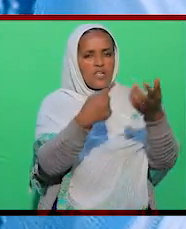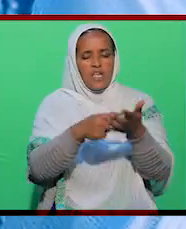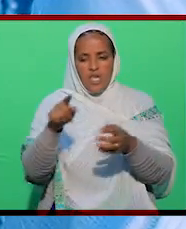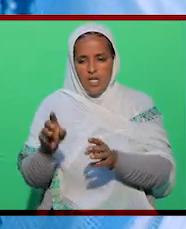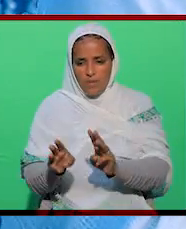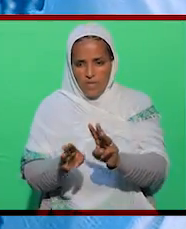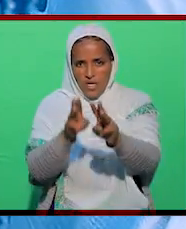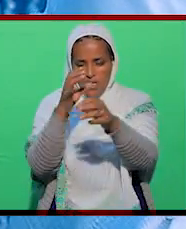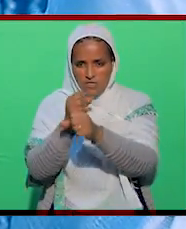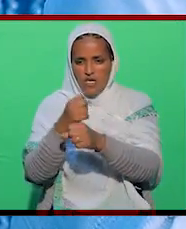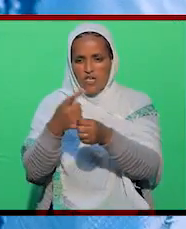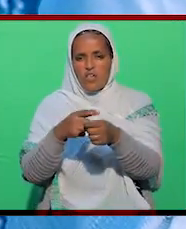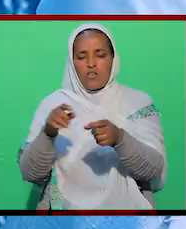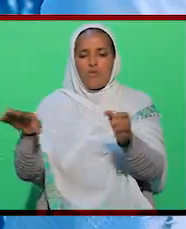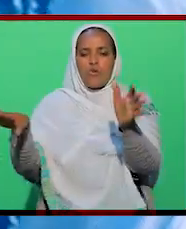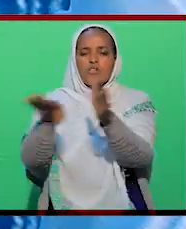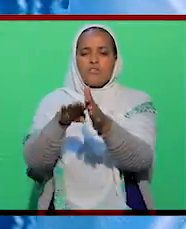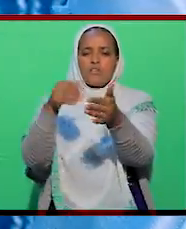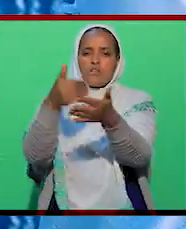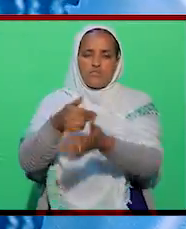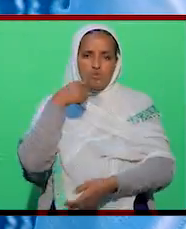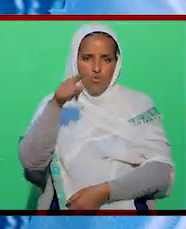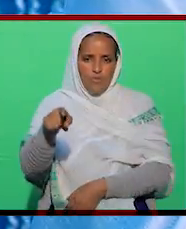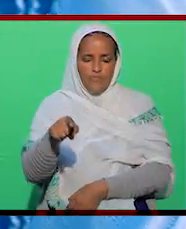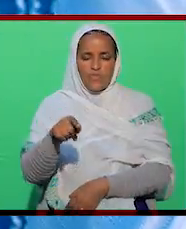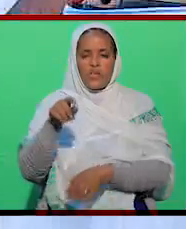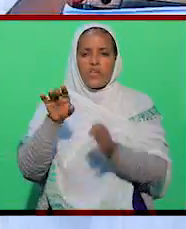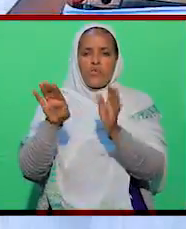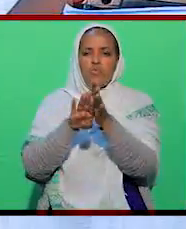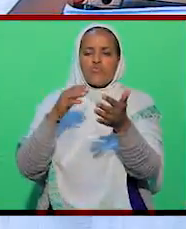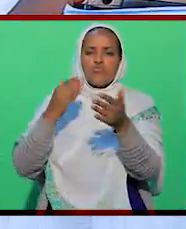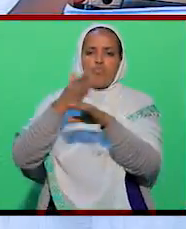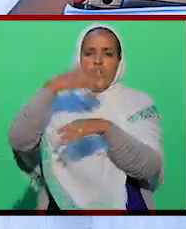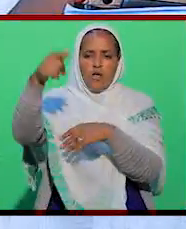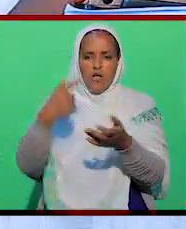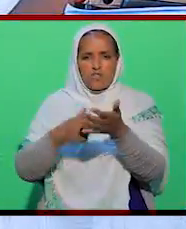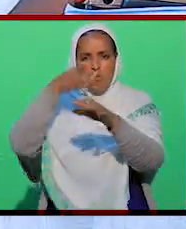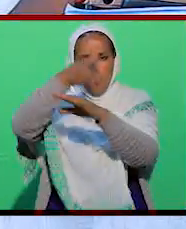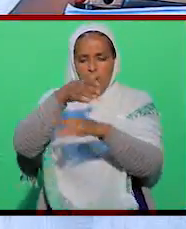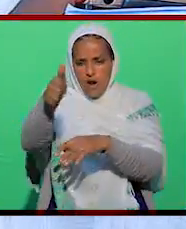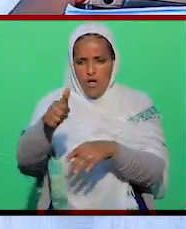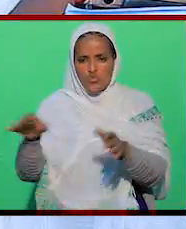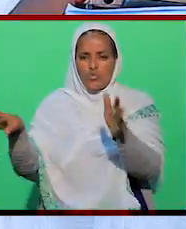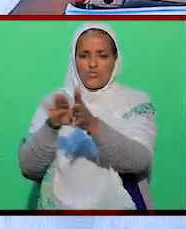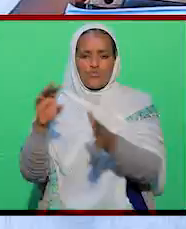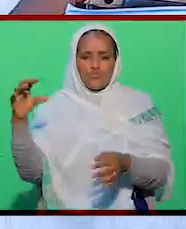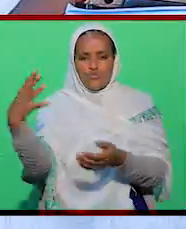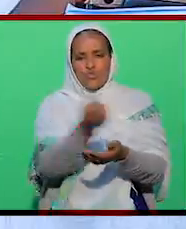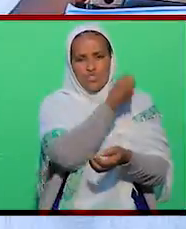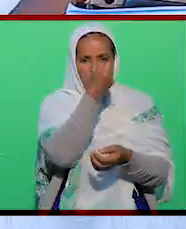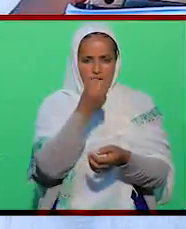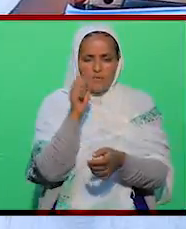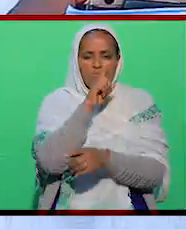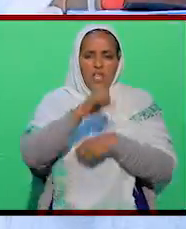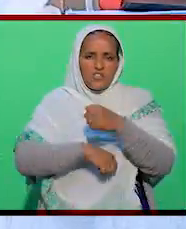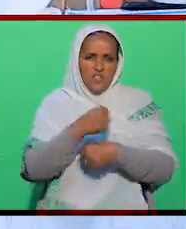ልሂድ አላቸው። ይሄን መንገድ ያዝና ሂድ፣ ይሄ መንገድ ወንዝ ያደርሳል አሉት። እያሳዩ ጥሩ ከወንዙ በኋላ አሳሉ። ከዛ በኋላማ ራሱ ወንዙ ይወስድ